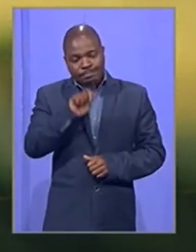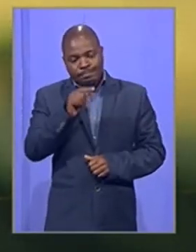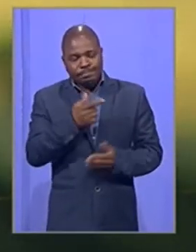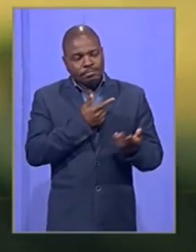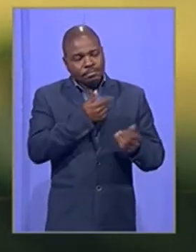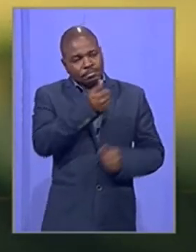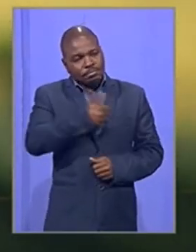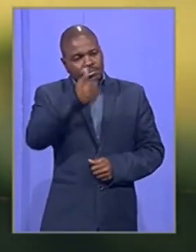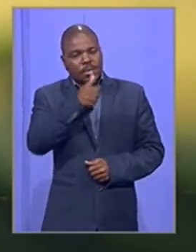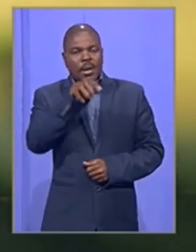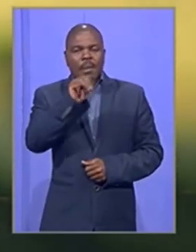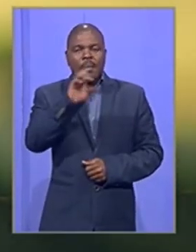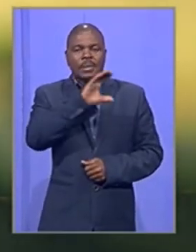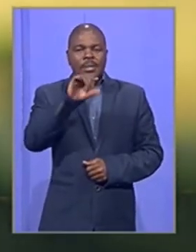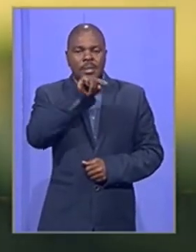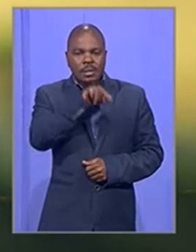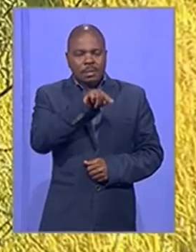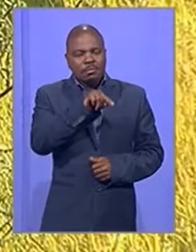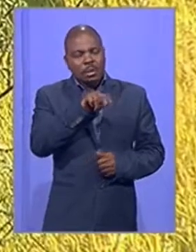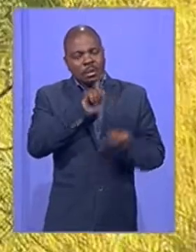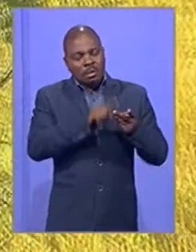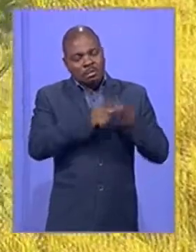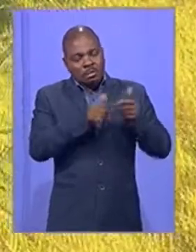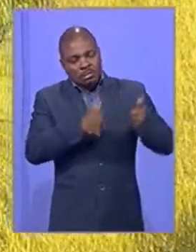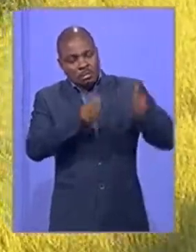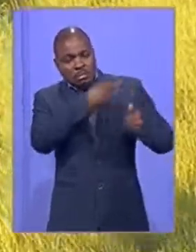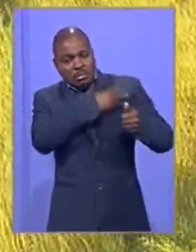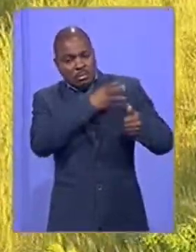le mokhuduthamagamogolo wa Anglo American